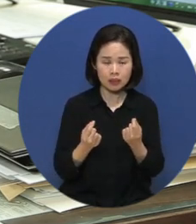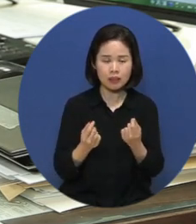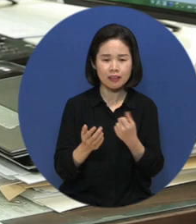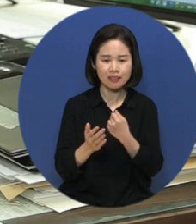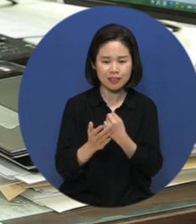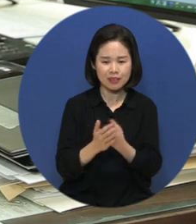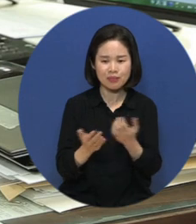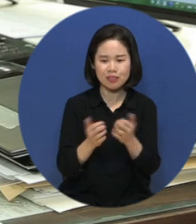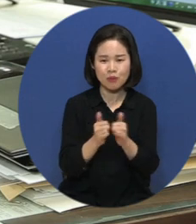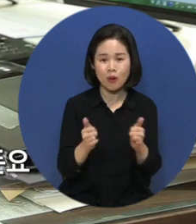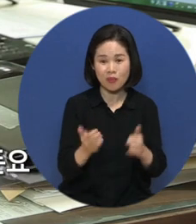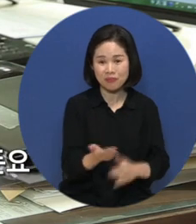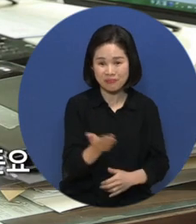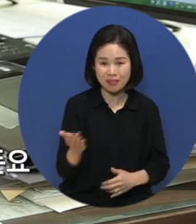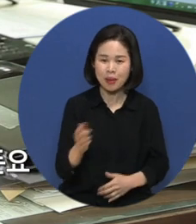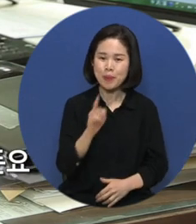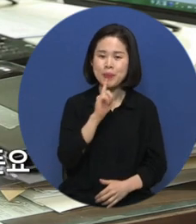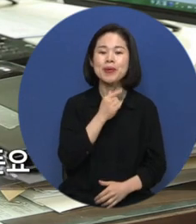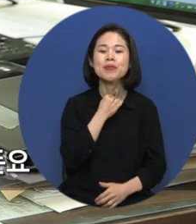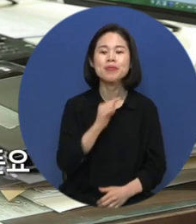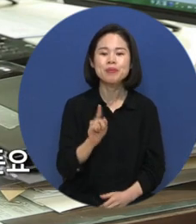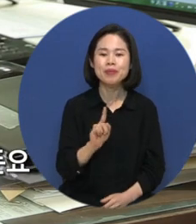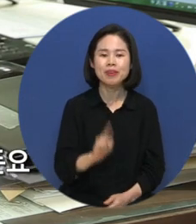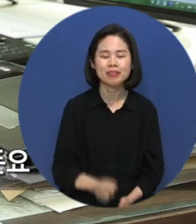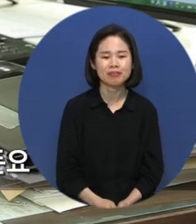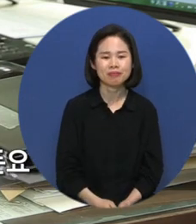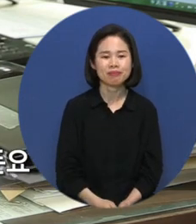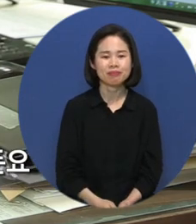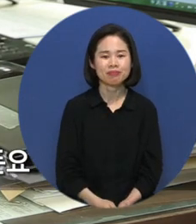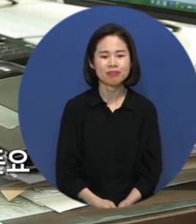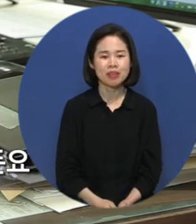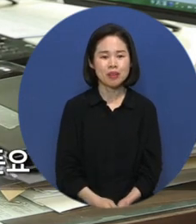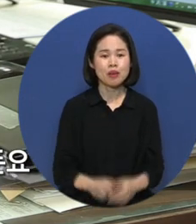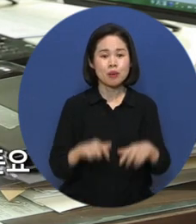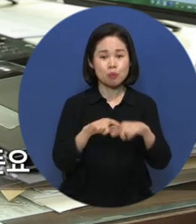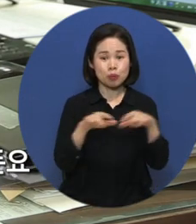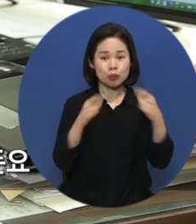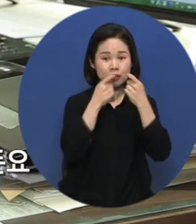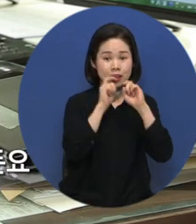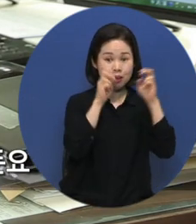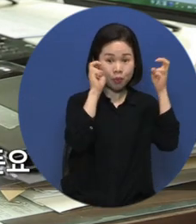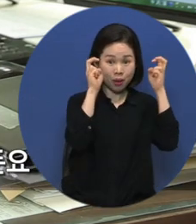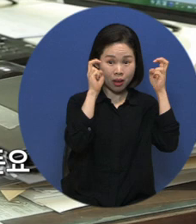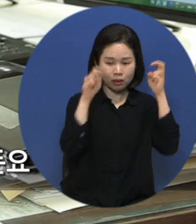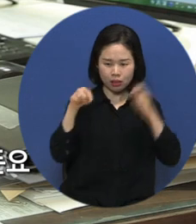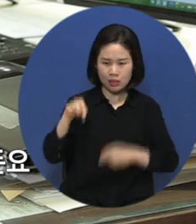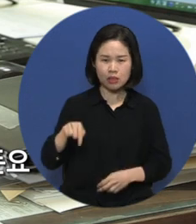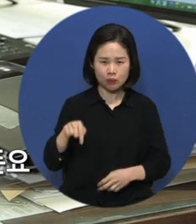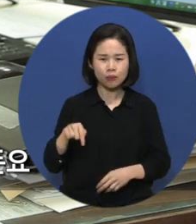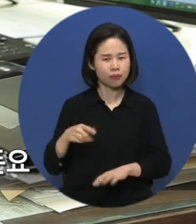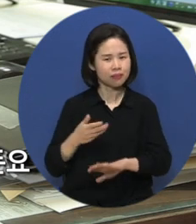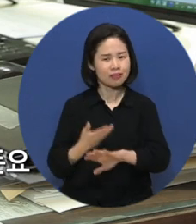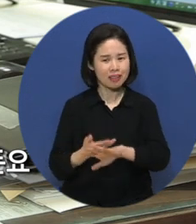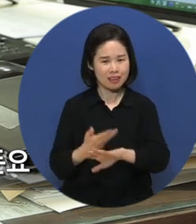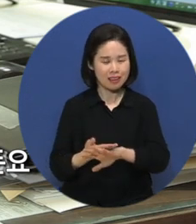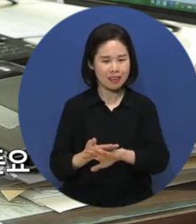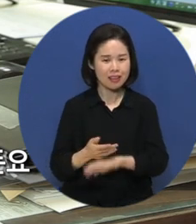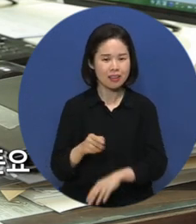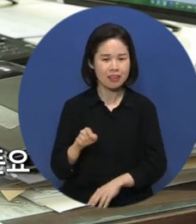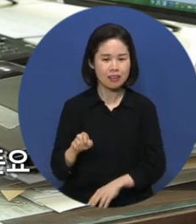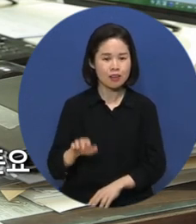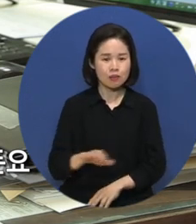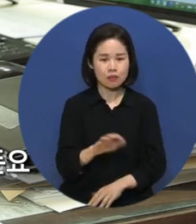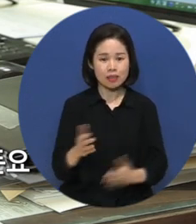어떤 말씀 있으실까요? 예, 우리가 이제 보통 사기업과는 다르게 우리가 일을 열심히 한다고